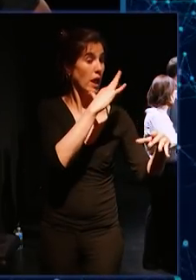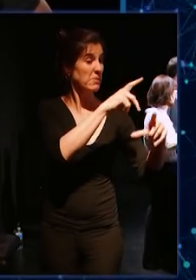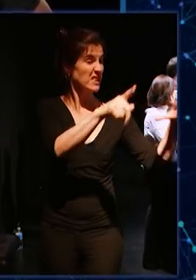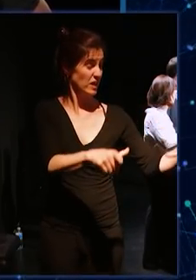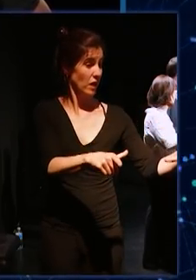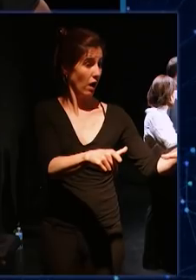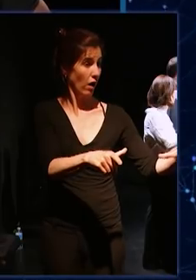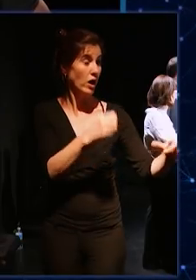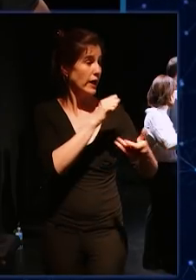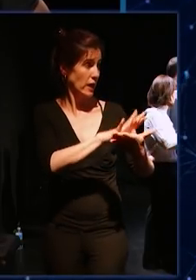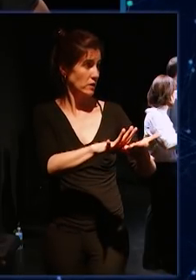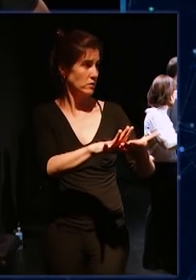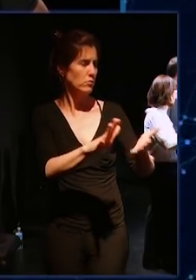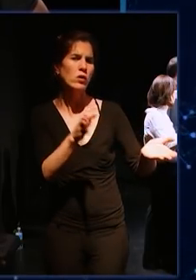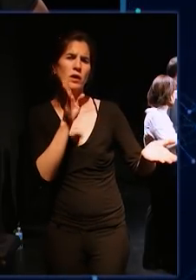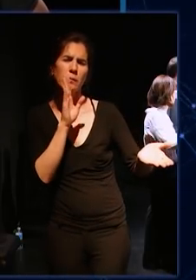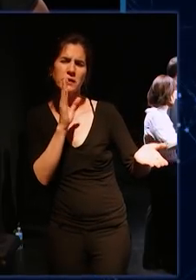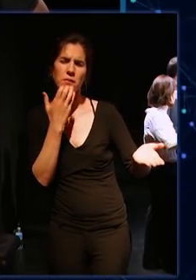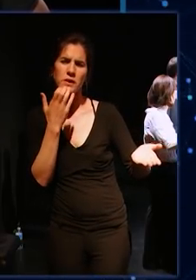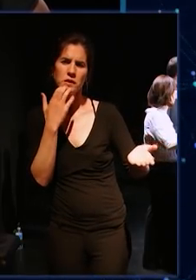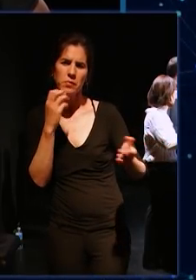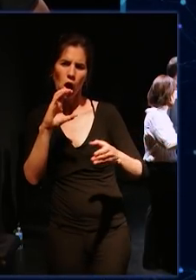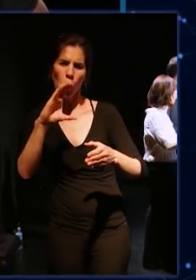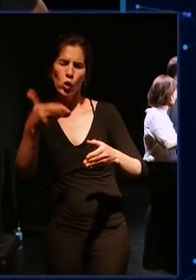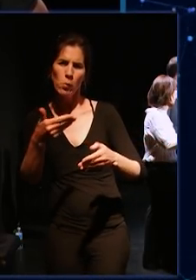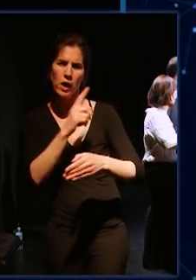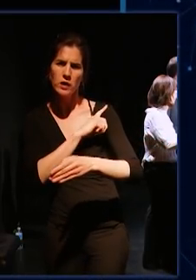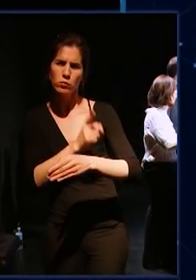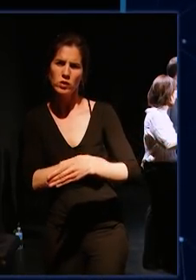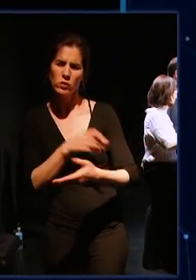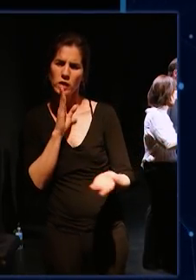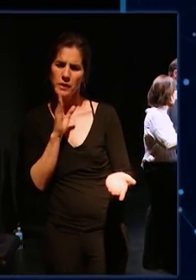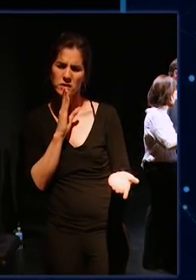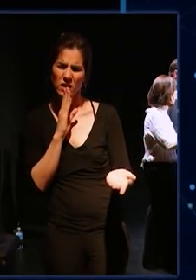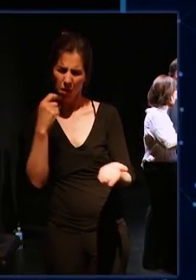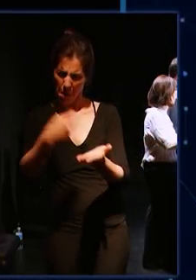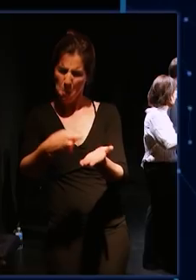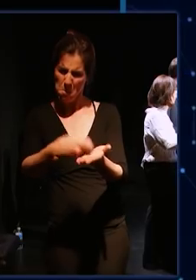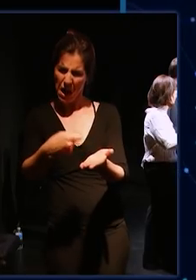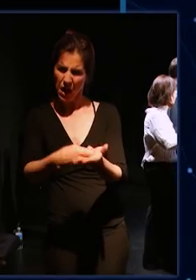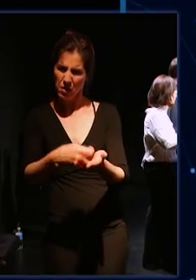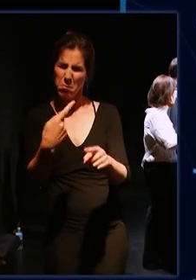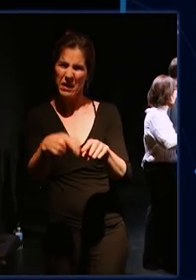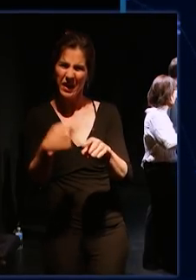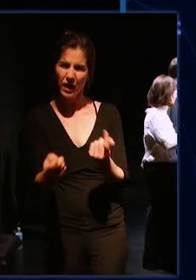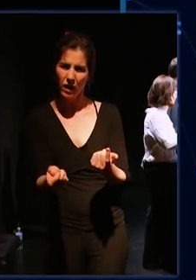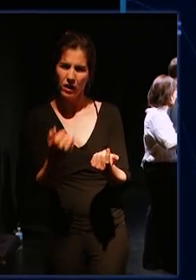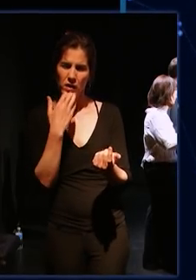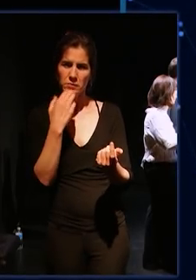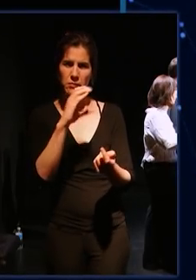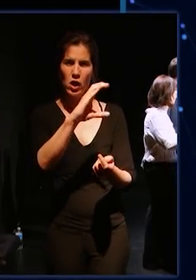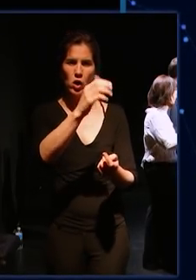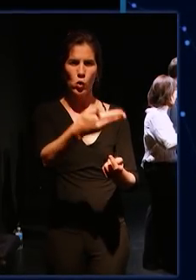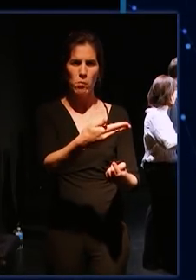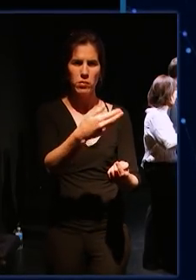clubs esportius? Per què els clubs esportius de l'aigua han de pagar la instal·lació i, en canvi, els clubs esportius